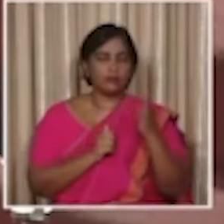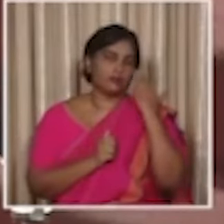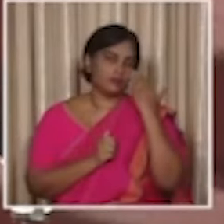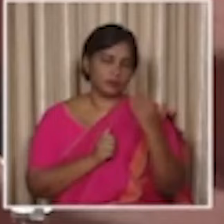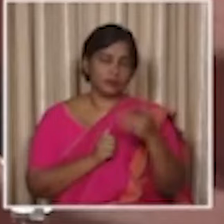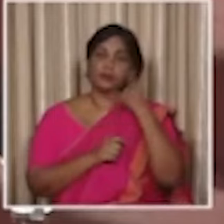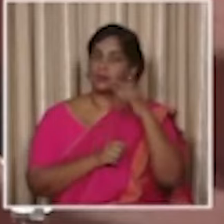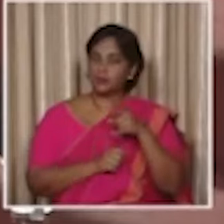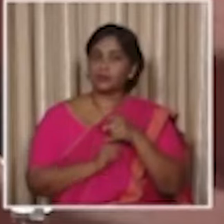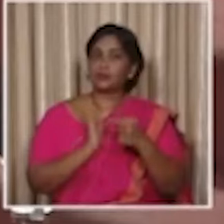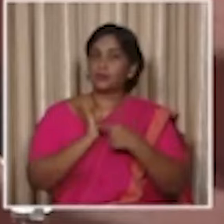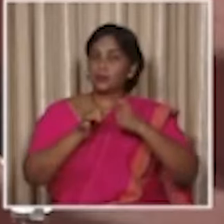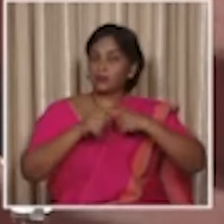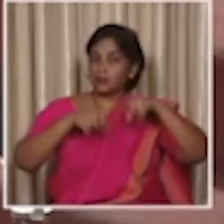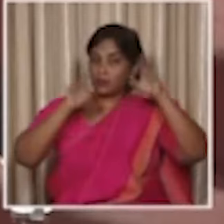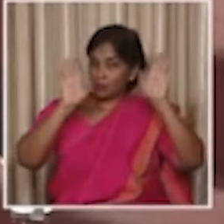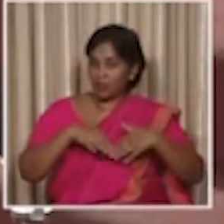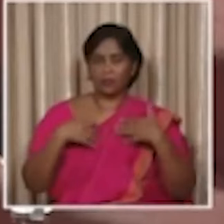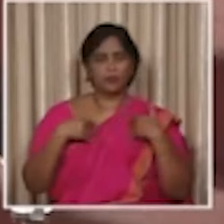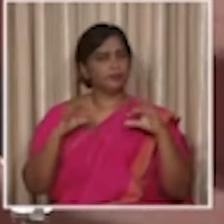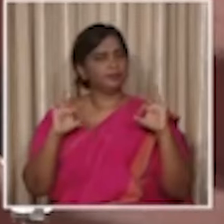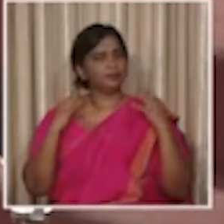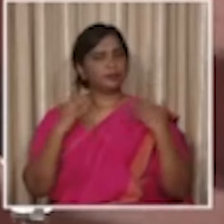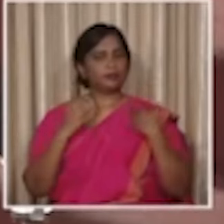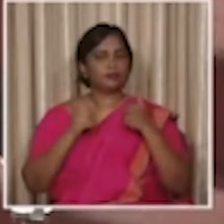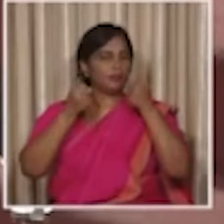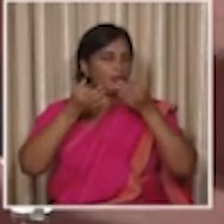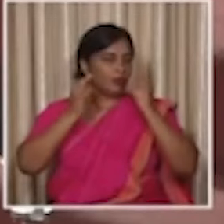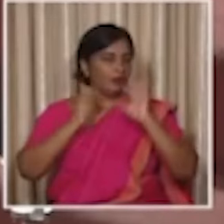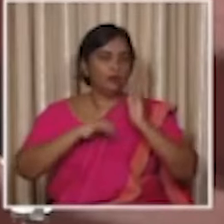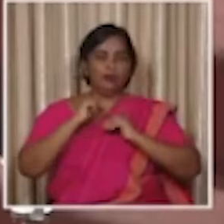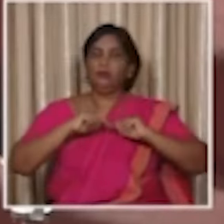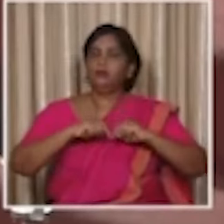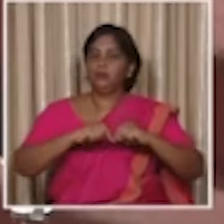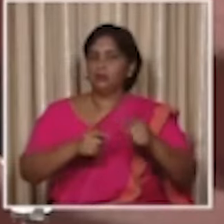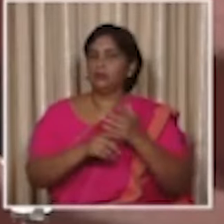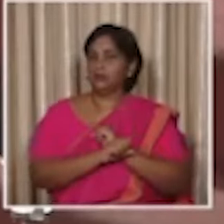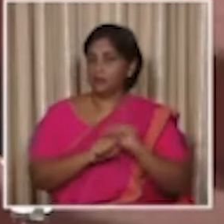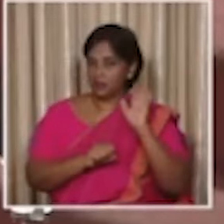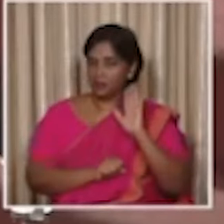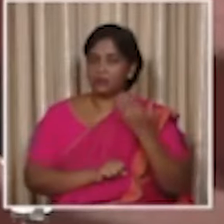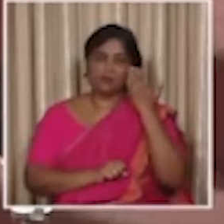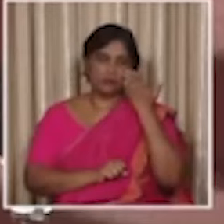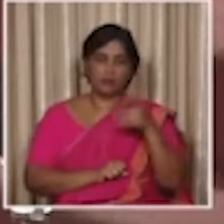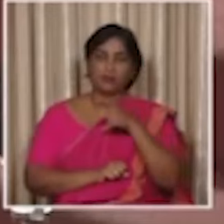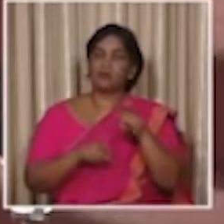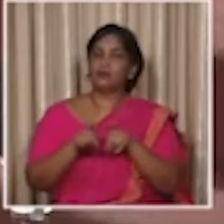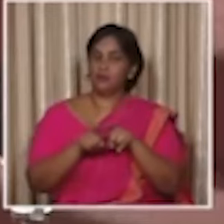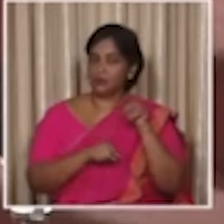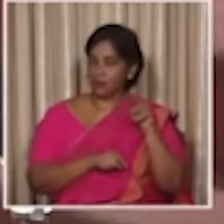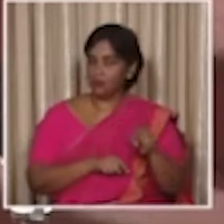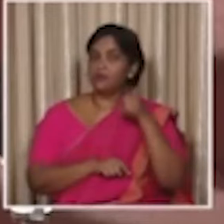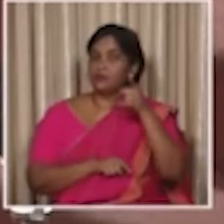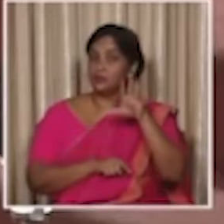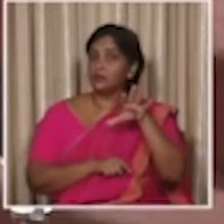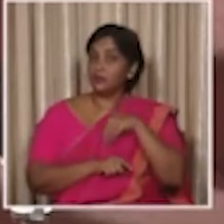පේන්න තියෙන. එබැවින් ටෙන්ඩර් කැඳවීම දුර්වල නියම පටිපාටියකට අනුව සිදුව නැති බව පෙනියයි. ඒ අනුව එය